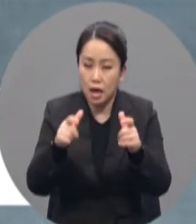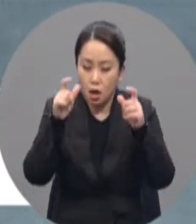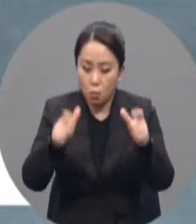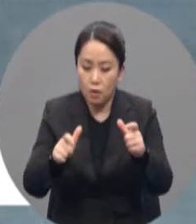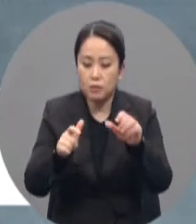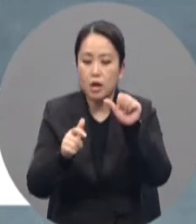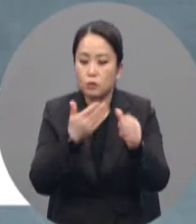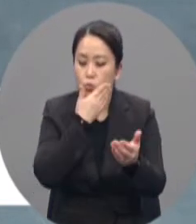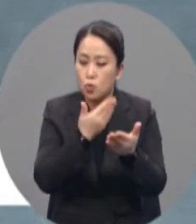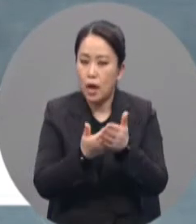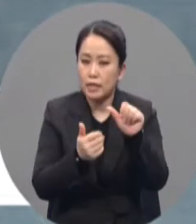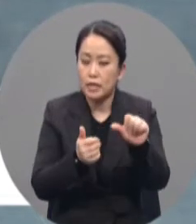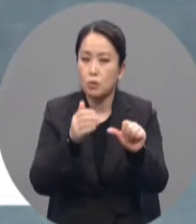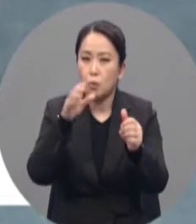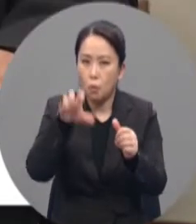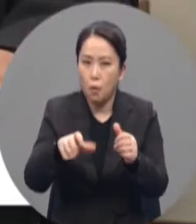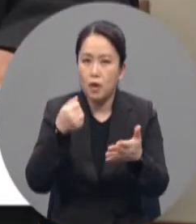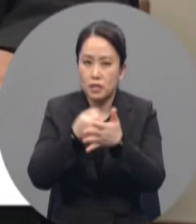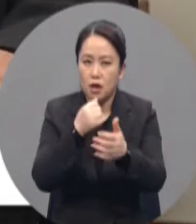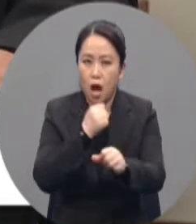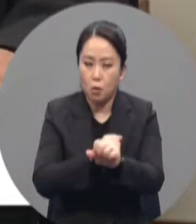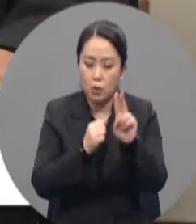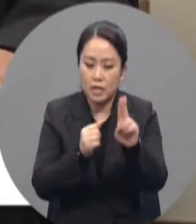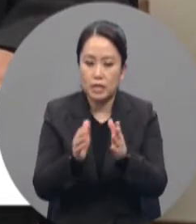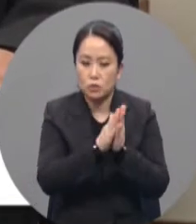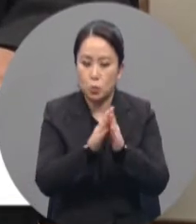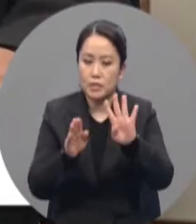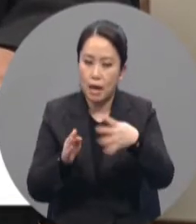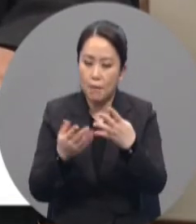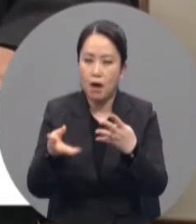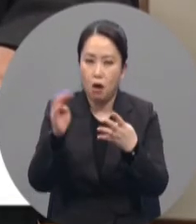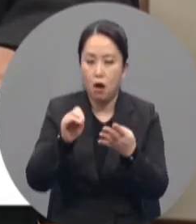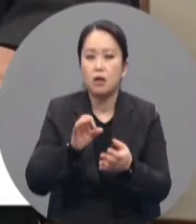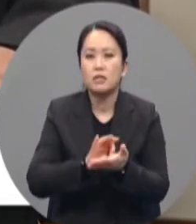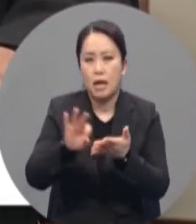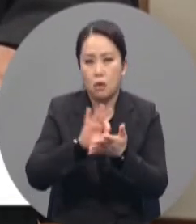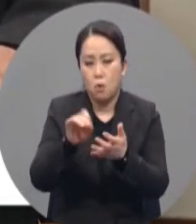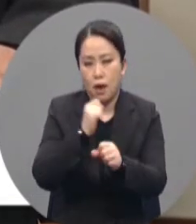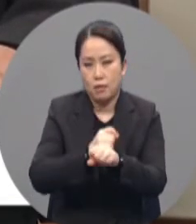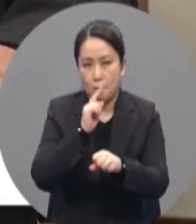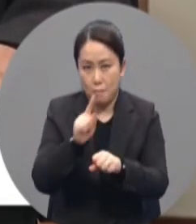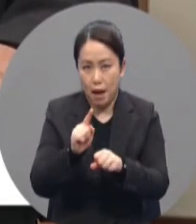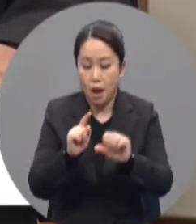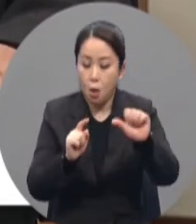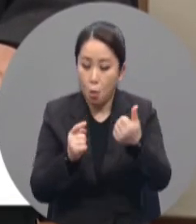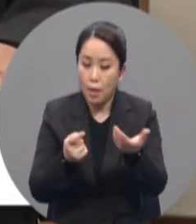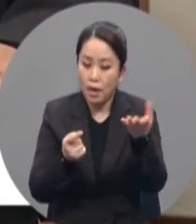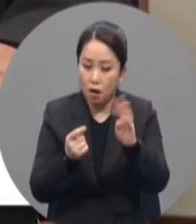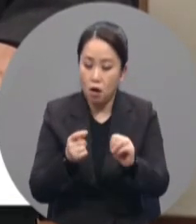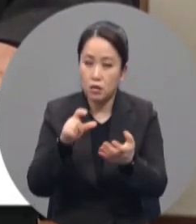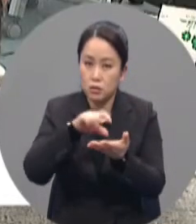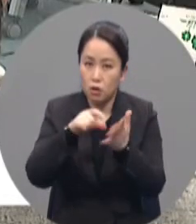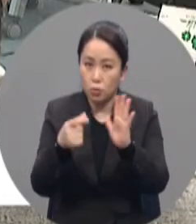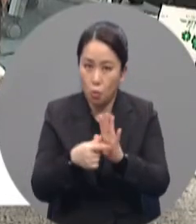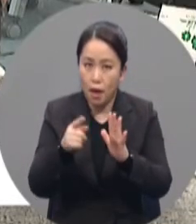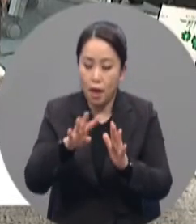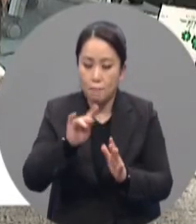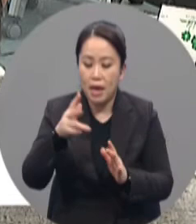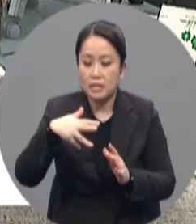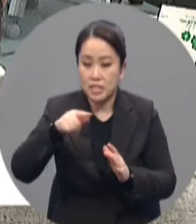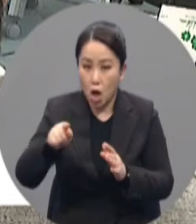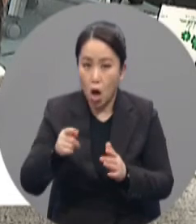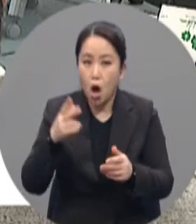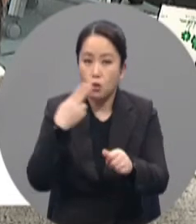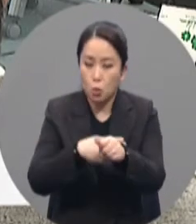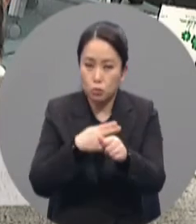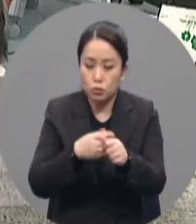하고 2조 463억 원을 투입하겠다고 밝혔습니다. 또 500억 원 규모의 벤처 교수 창업 전용